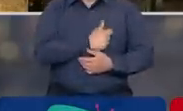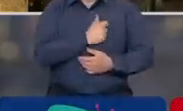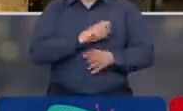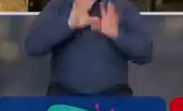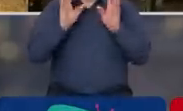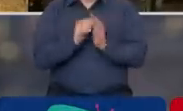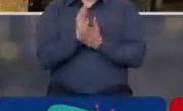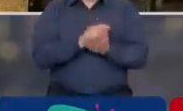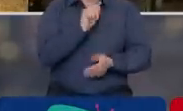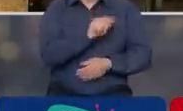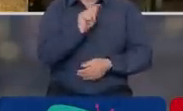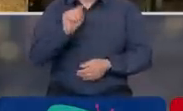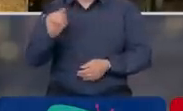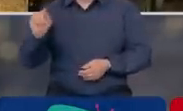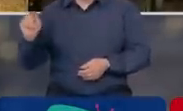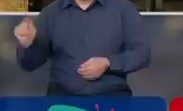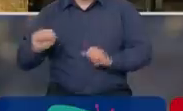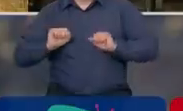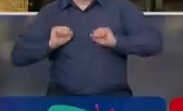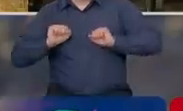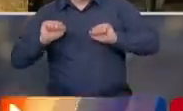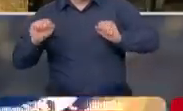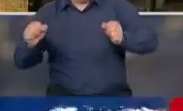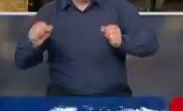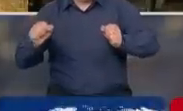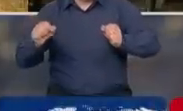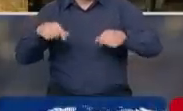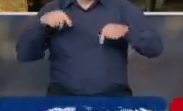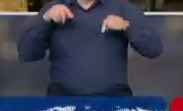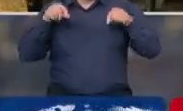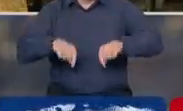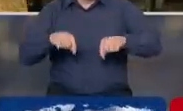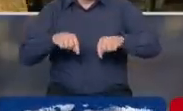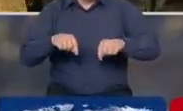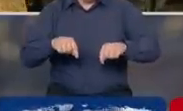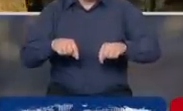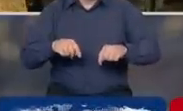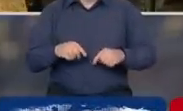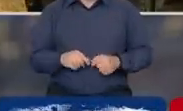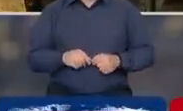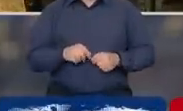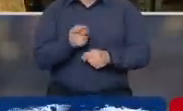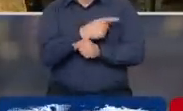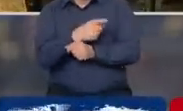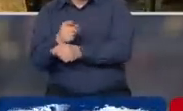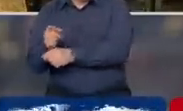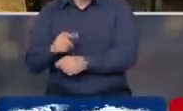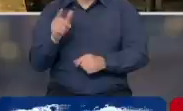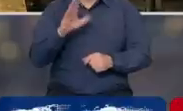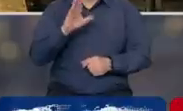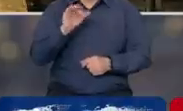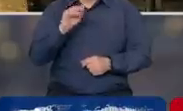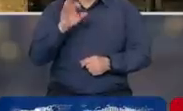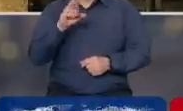służbom które są zaangażowane w tą w te działania ratowniczo-gaśniczego tutaj w niebiańskim